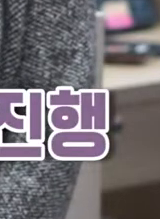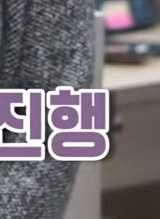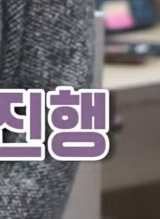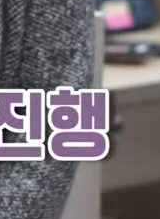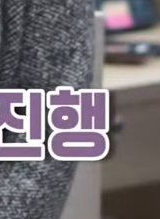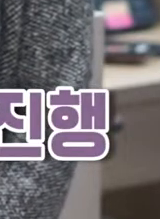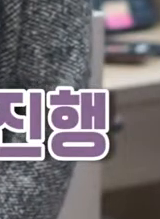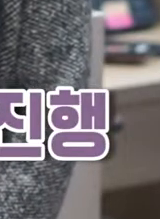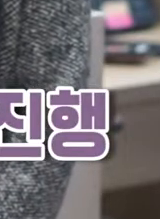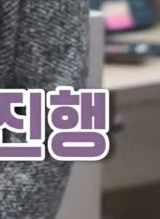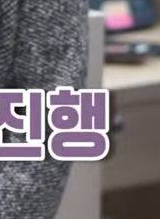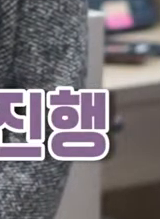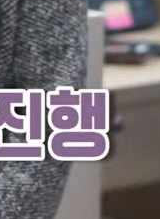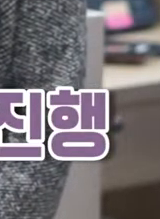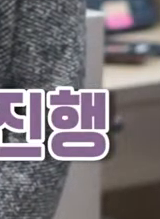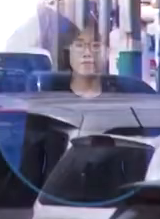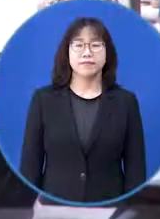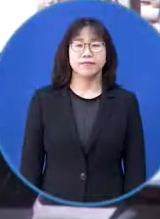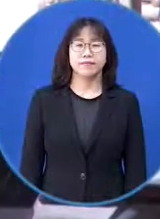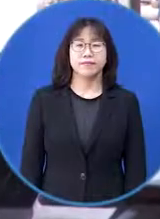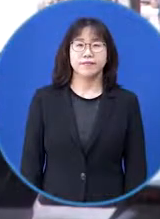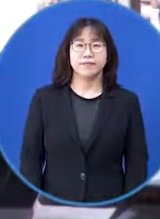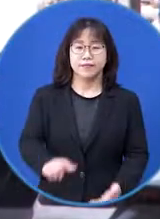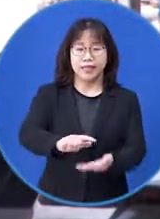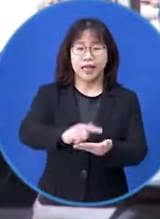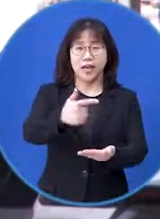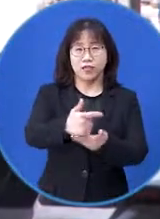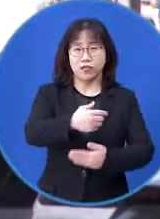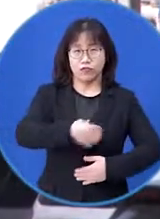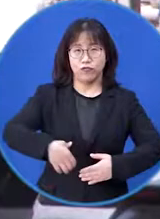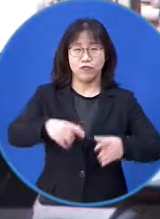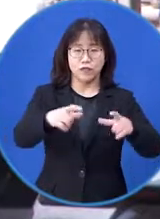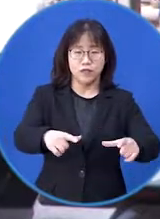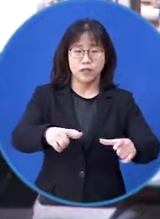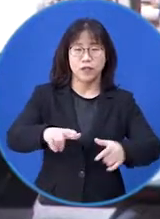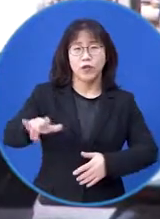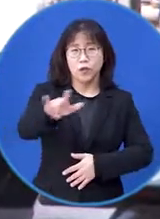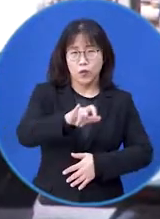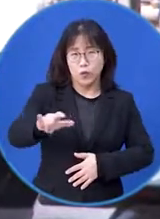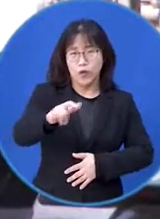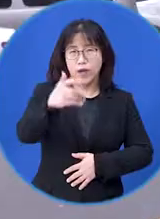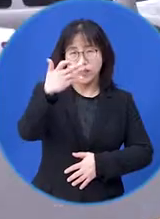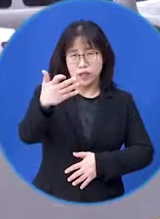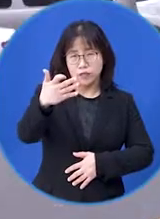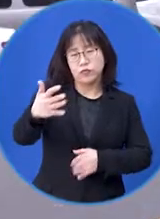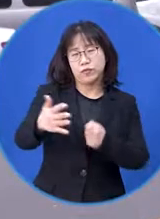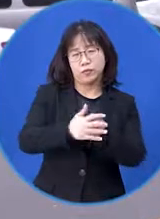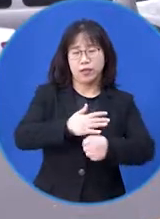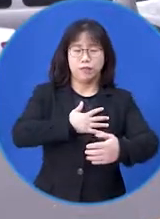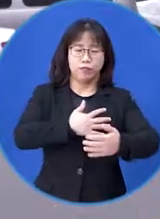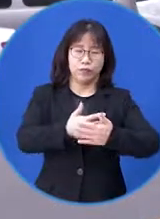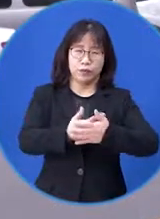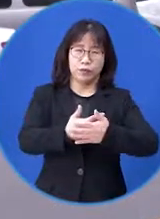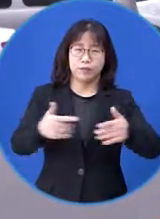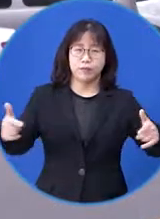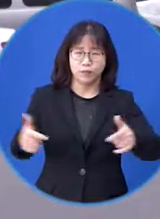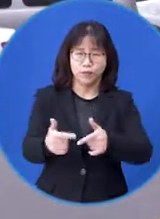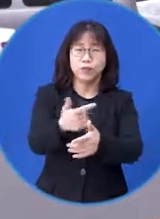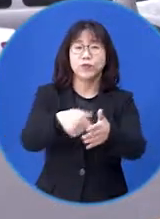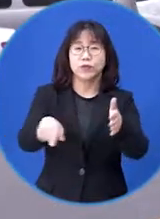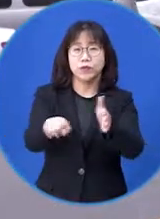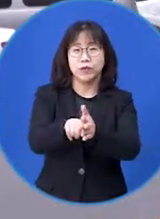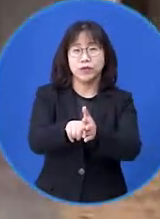다각적으로 진행합니다. 강서구가 코로나19로 인한 불안감을 해소하고 위축된 지역 경제를 살리기